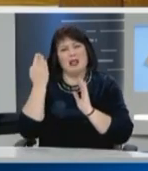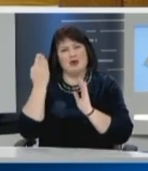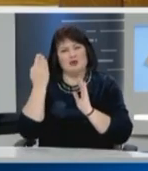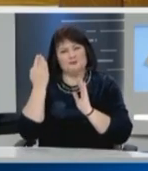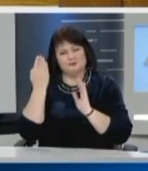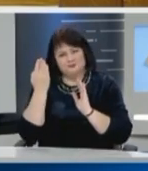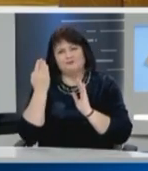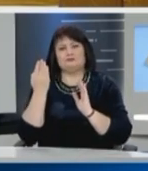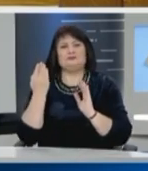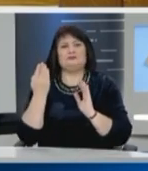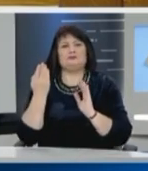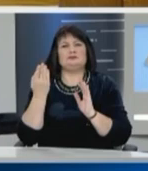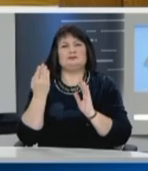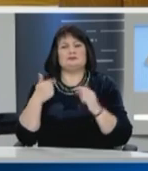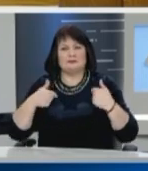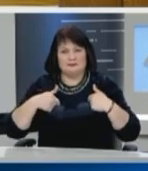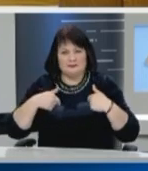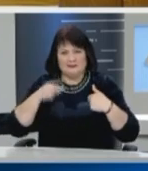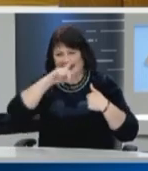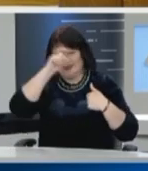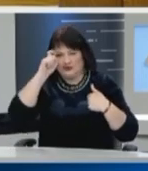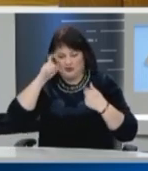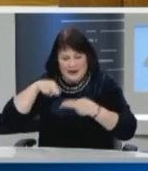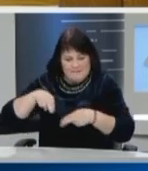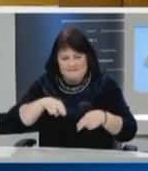Από μια κυβέρνηση που σε κάθε στροφή δύσκολη,